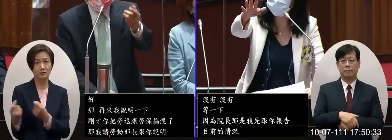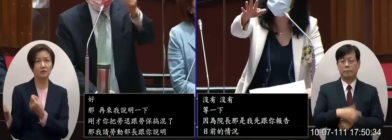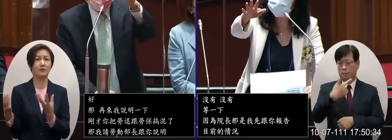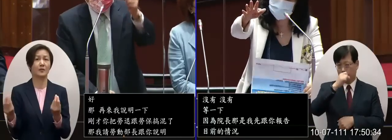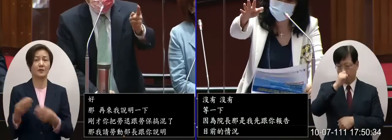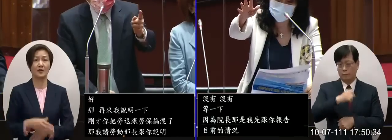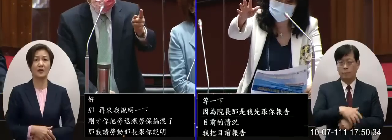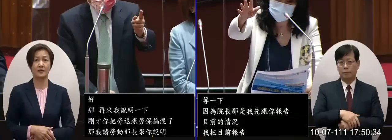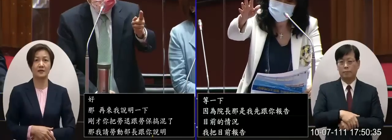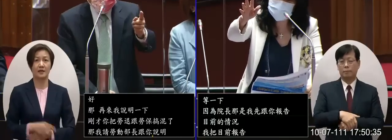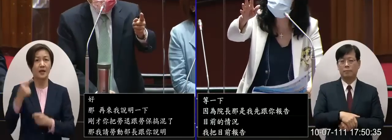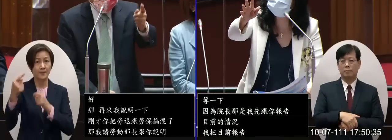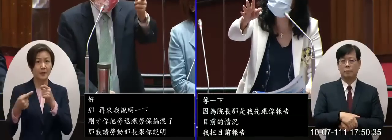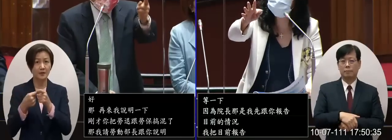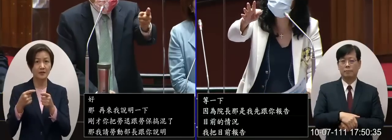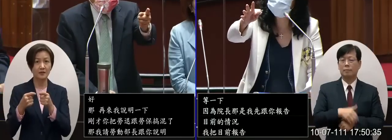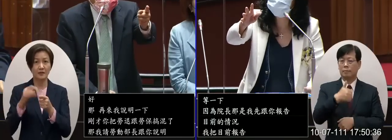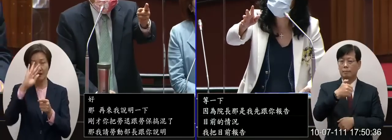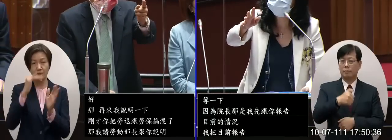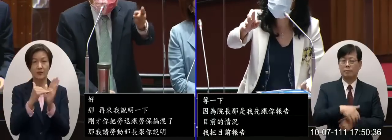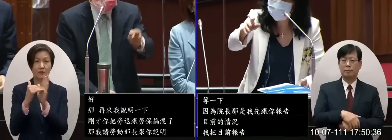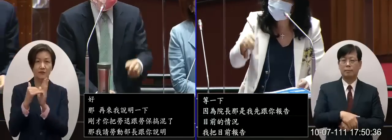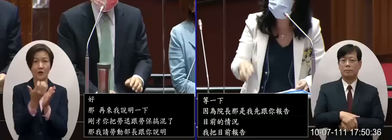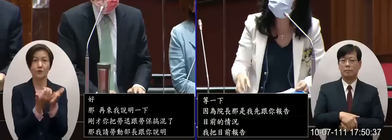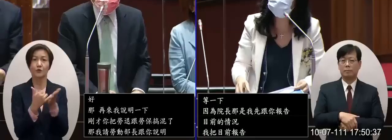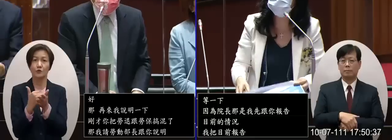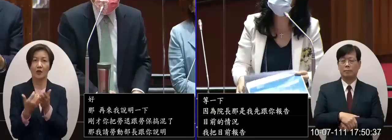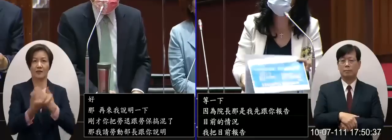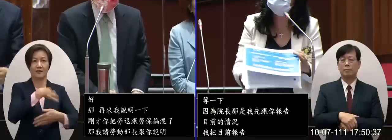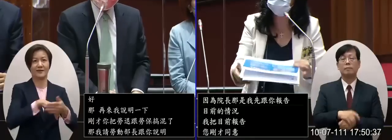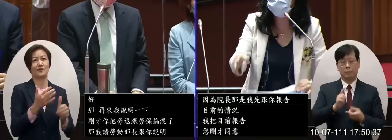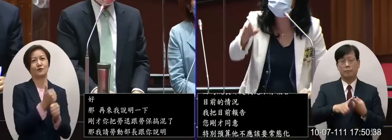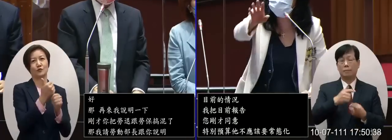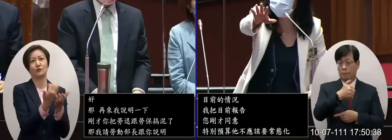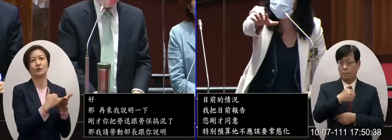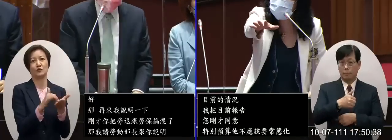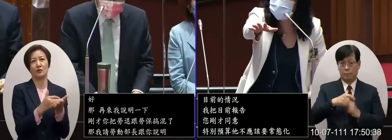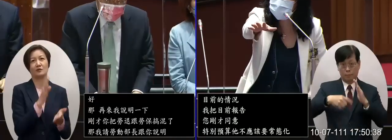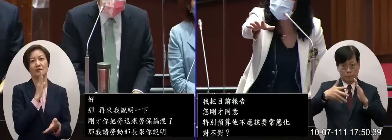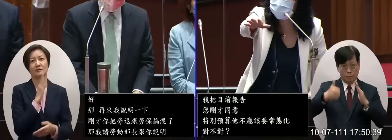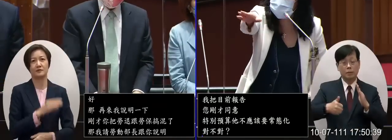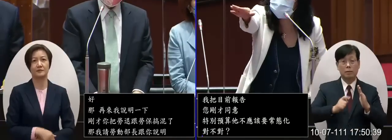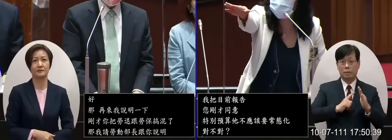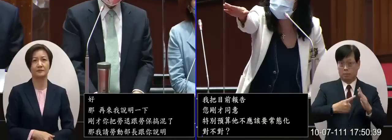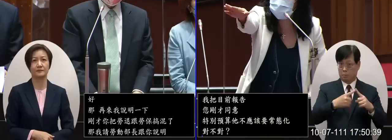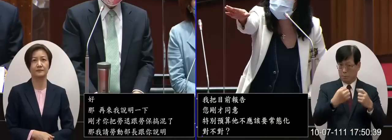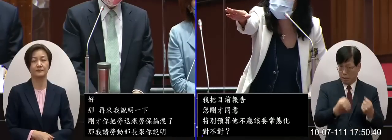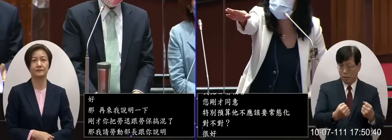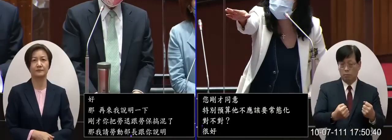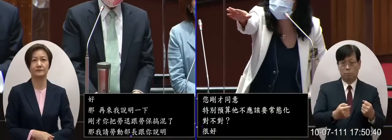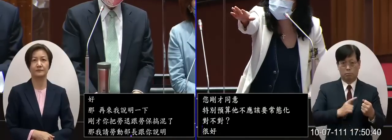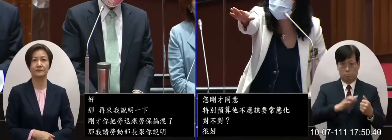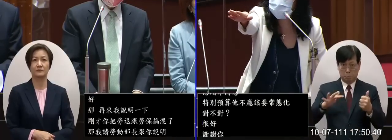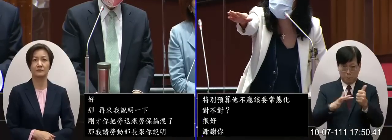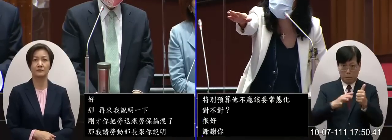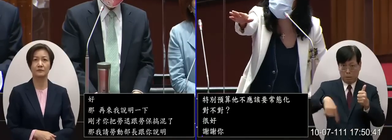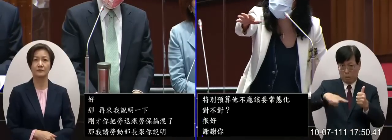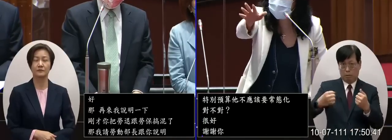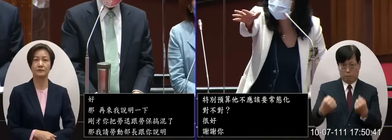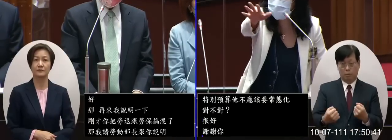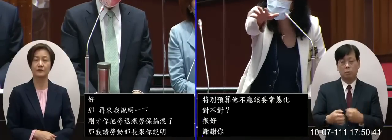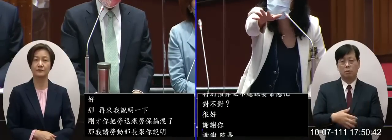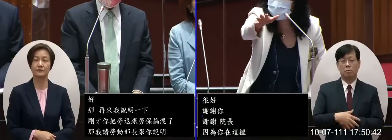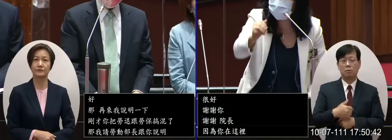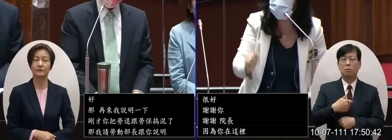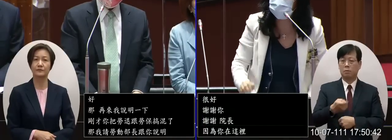以你看， 很好。 明年防疫预算编在总预算里面啊。 谢谢院长。所以因为你在这里，你的内阁团队都在